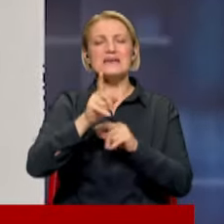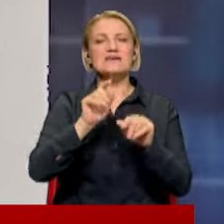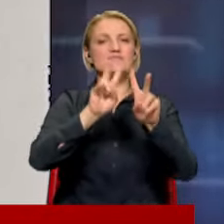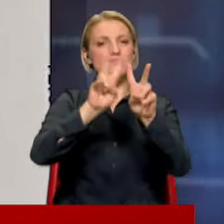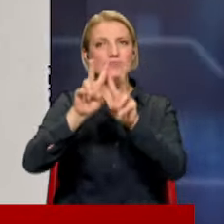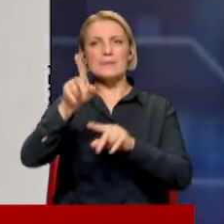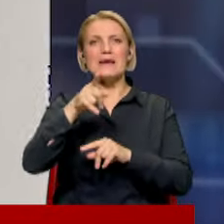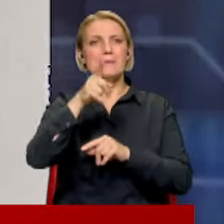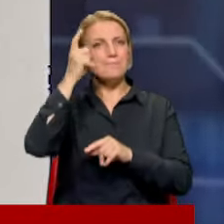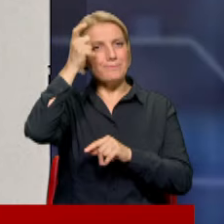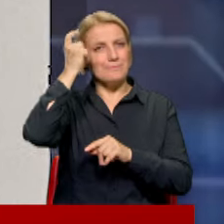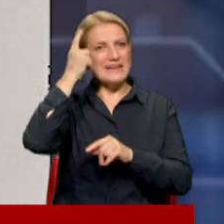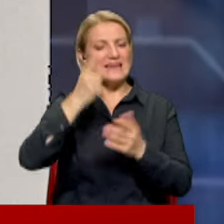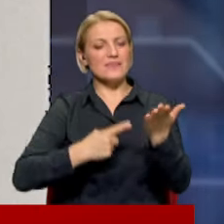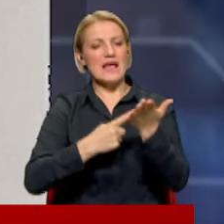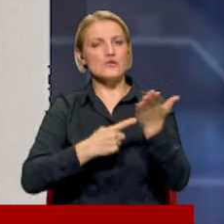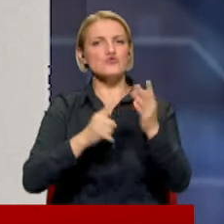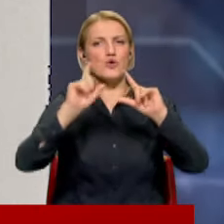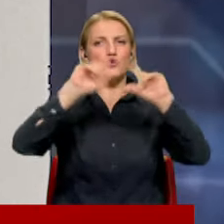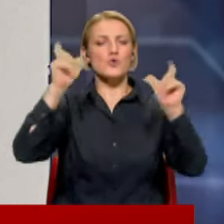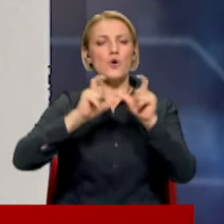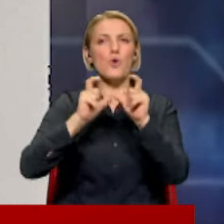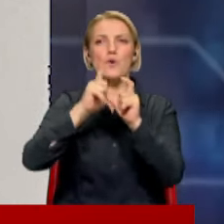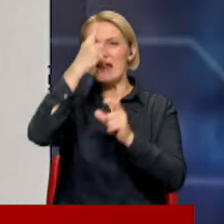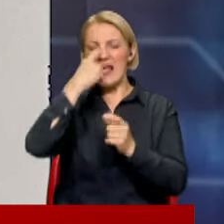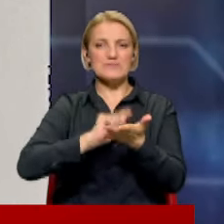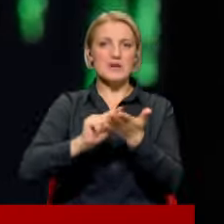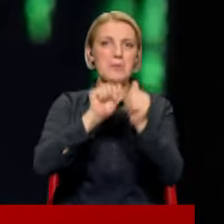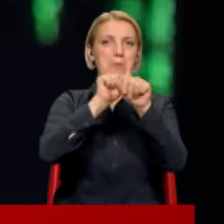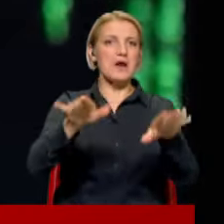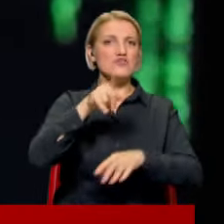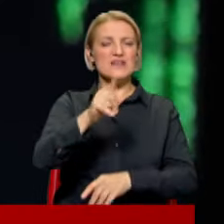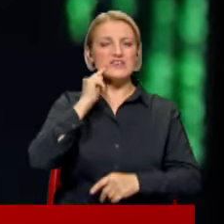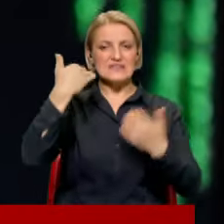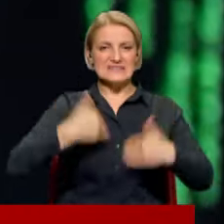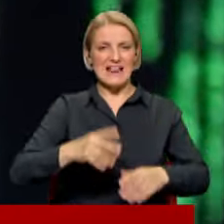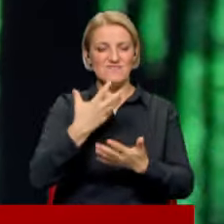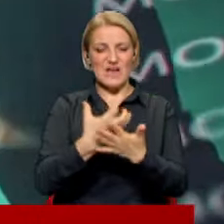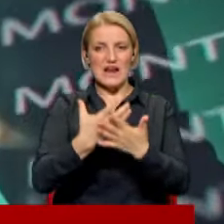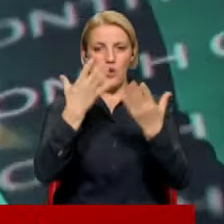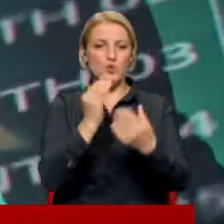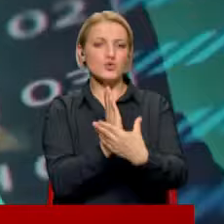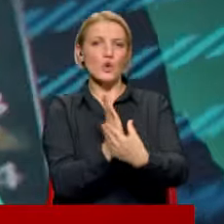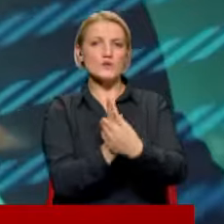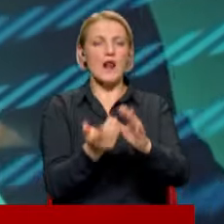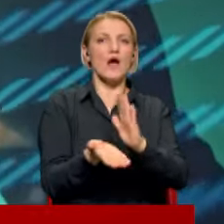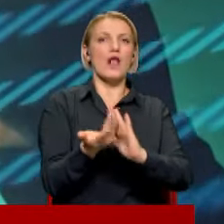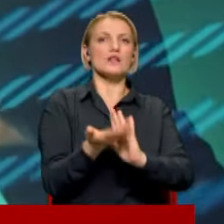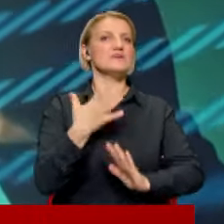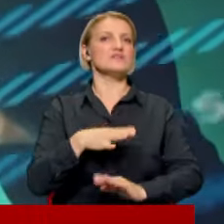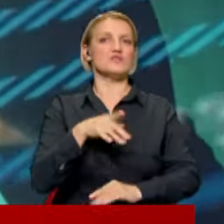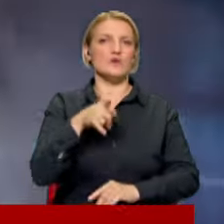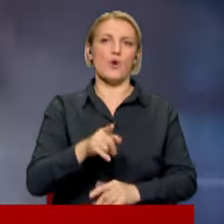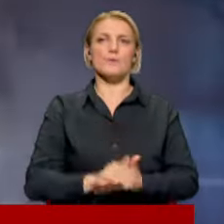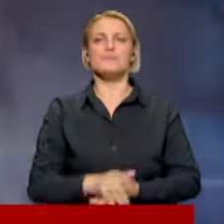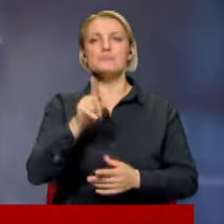Korkut bilgi teknolojileri kurumunun Google'a gönderdiği resmi yazıyı yayınladı kişisel verilerin yer aldığı dosyaların kaldırılması talep ediliyor